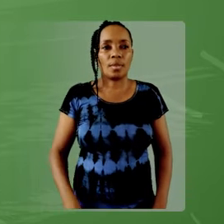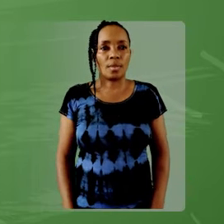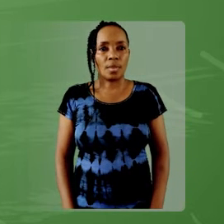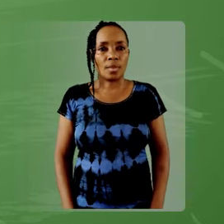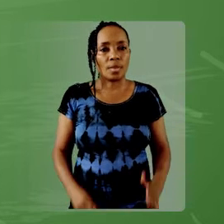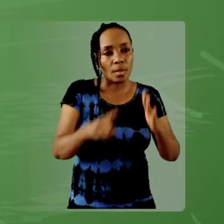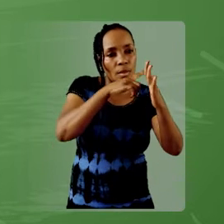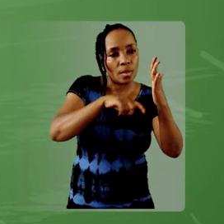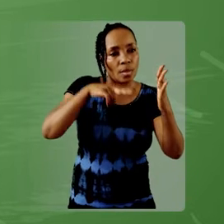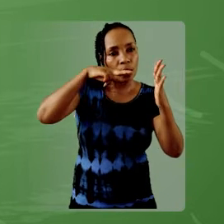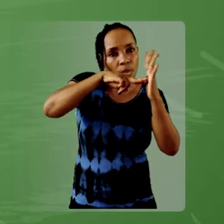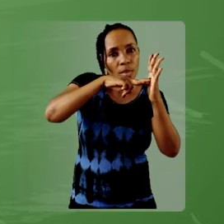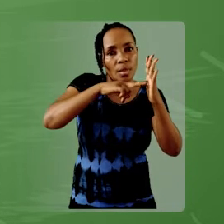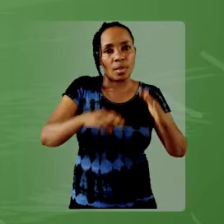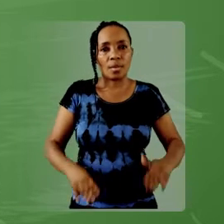des prises,